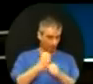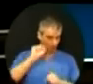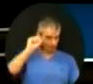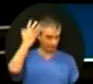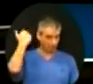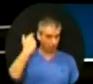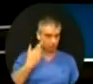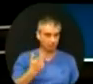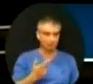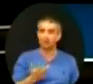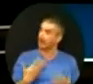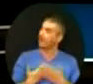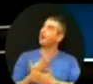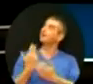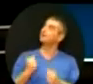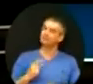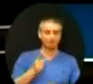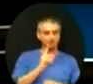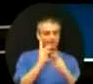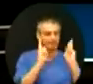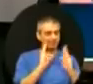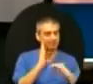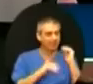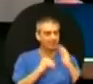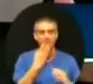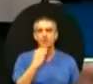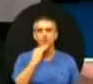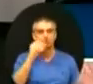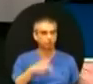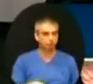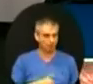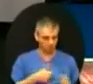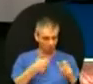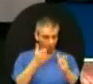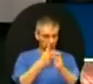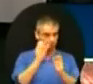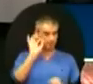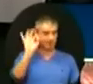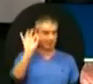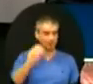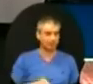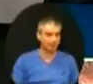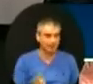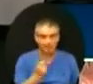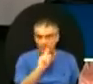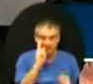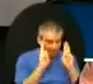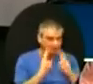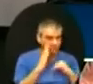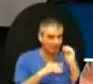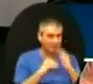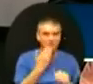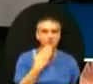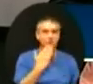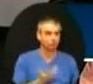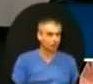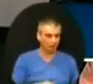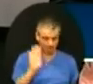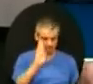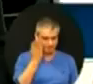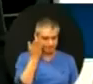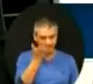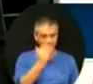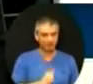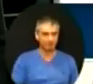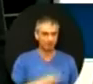מי הפסיק לבנות ביהודה ושומרון? ראש מפלגתך. מי הפסיק לבנות בירושלים?